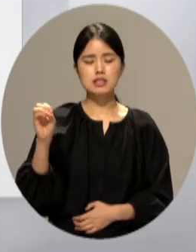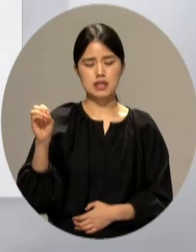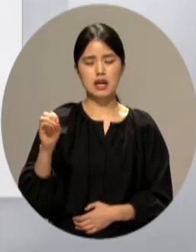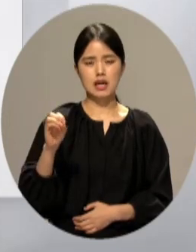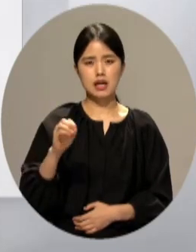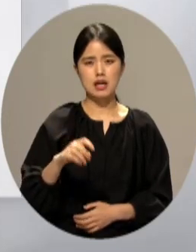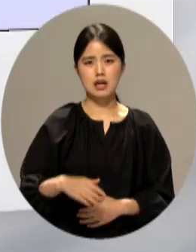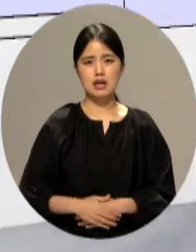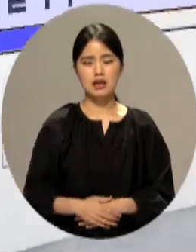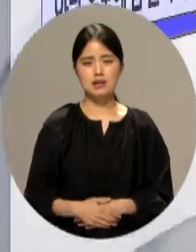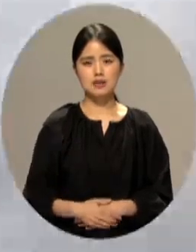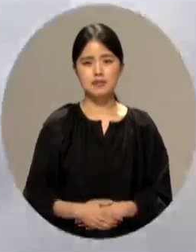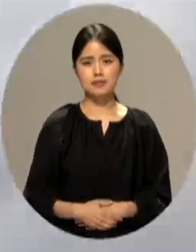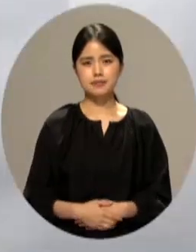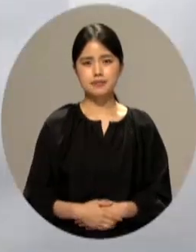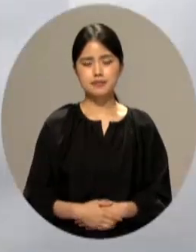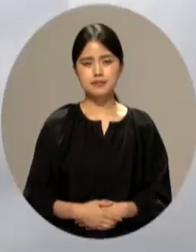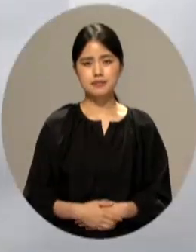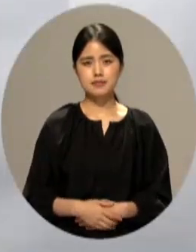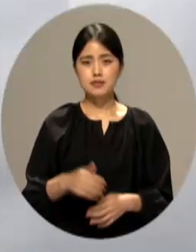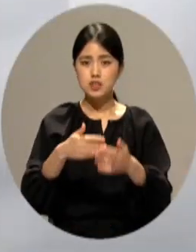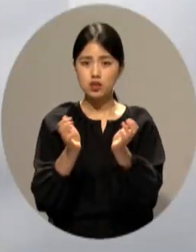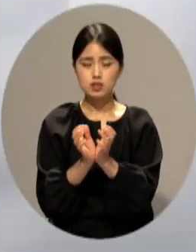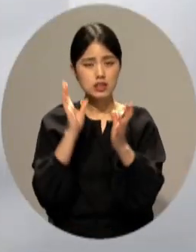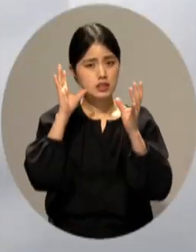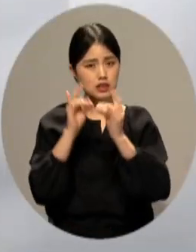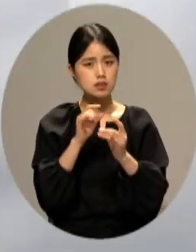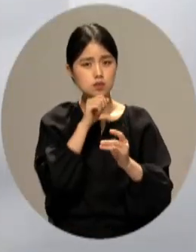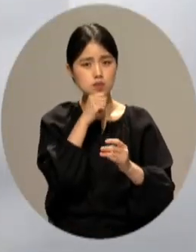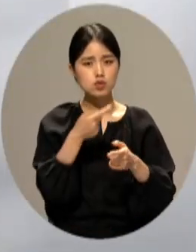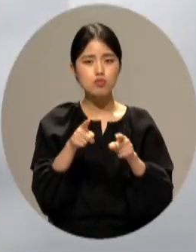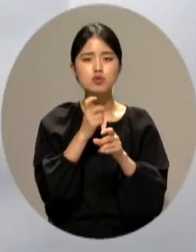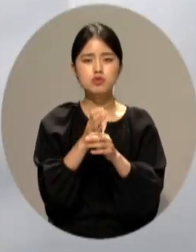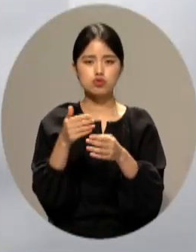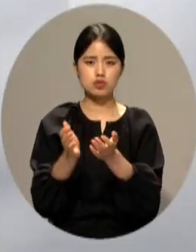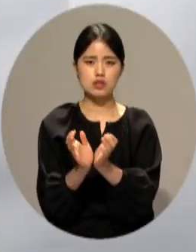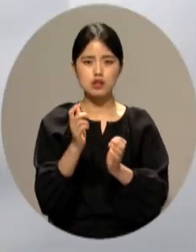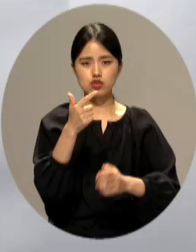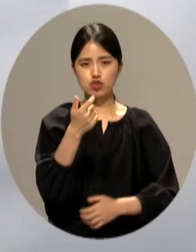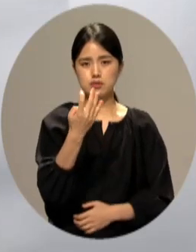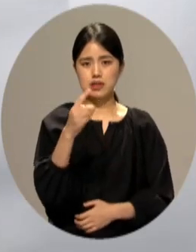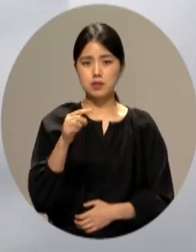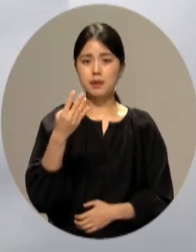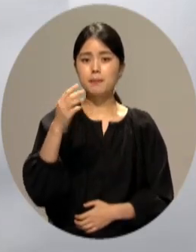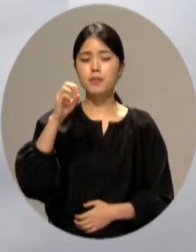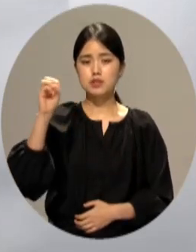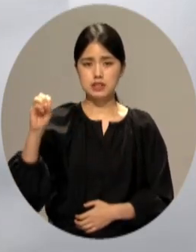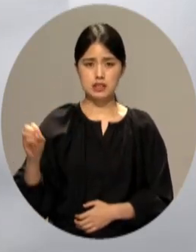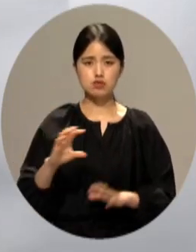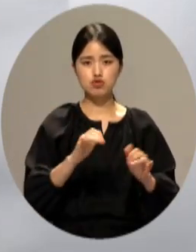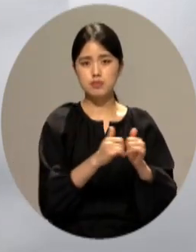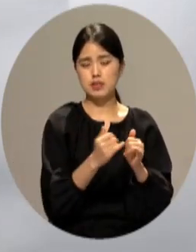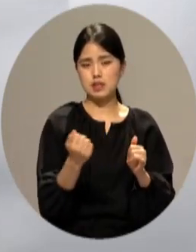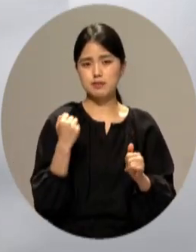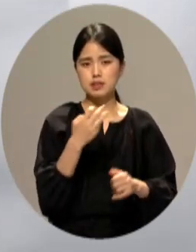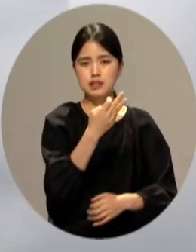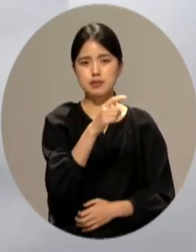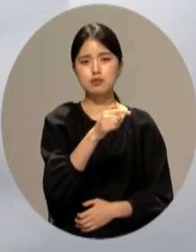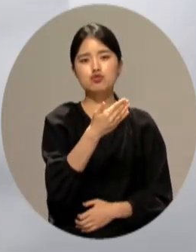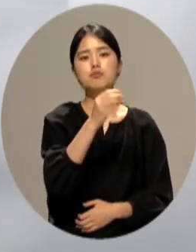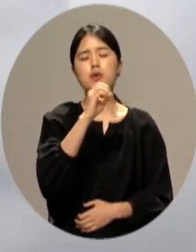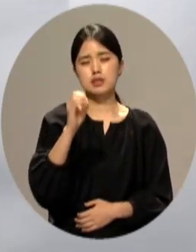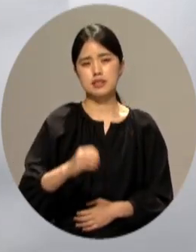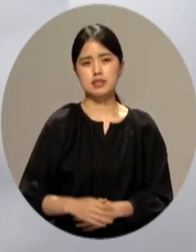택했습니다 정당 지지도는 더불어 민주당 64.8% 국민의 임 13.9%